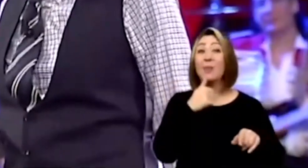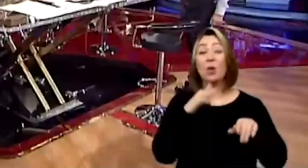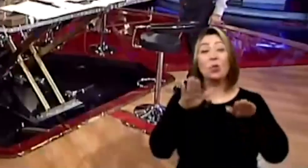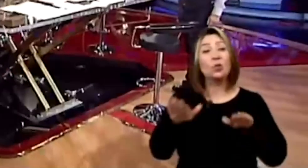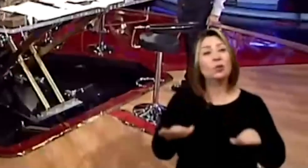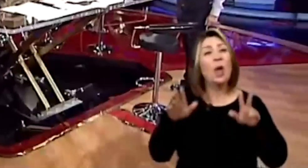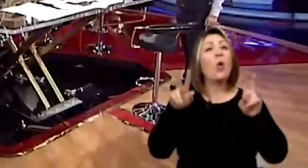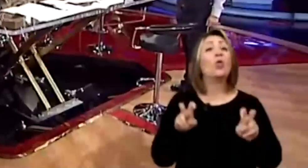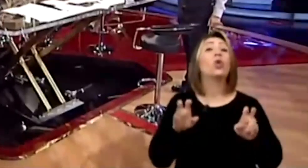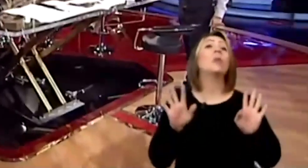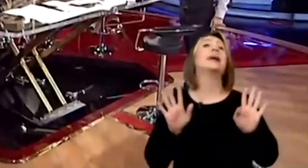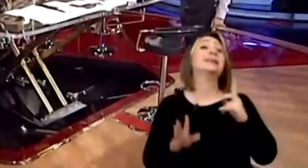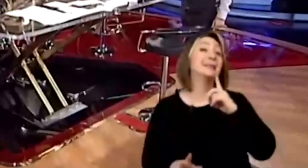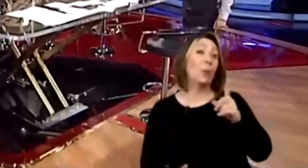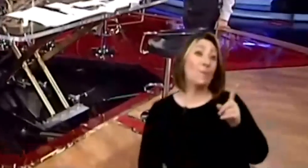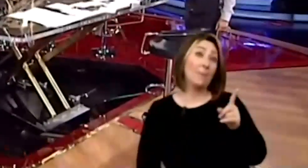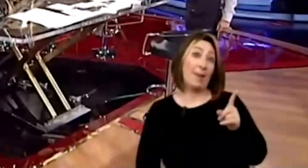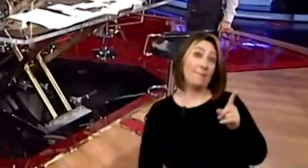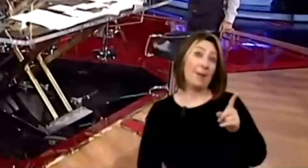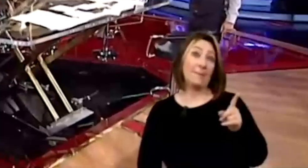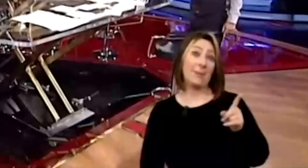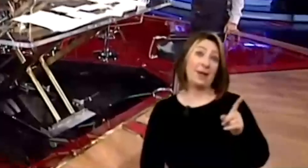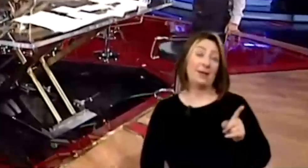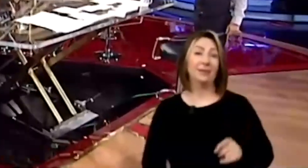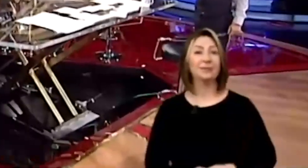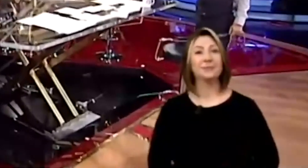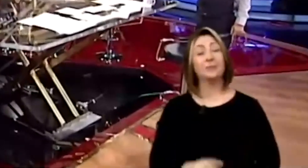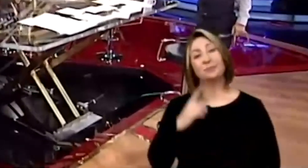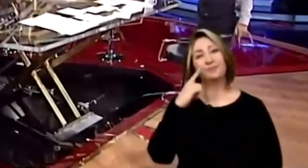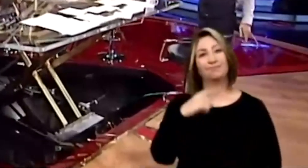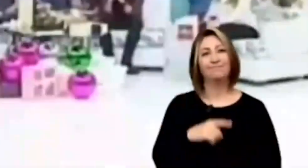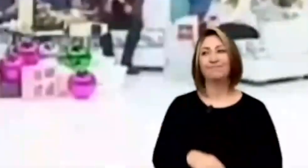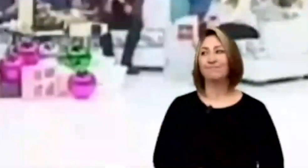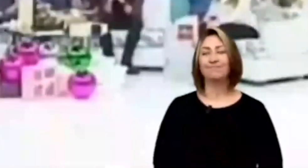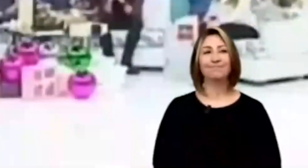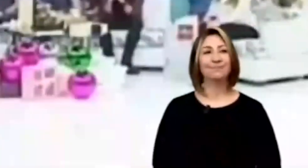kucağına falan oturulmaz diyor. Bak, bak, bak, bak, bak, bak, bak. Bak, görelim.